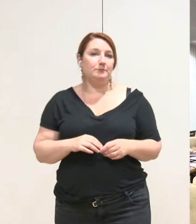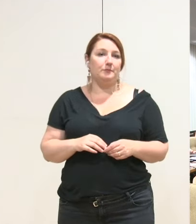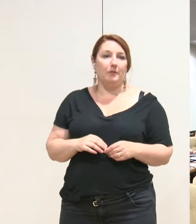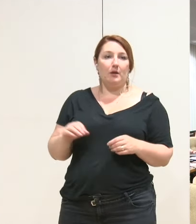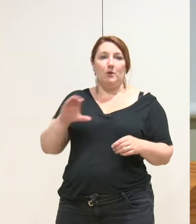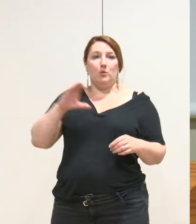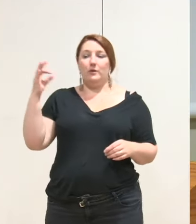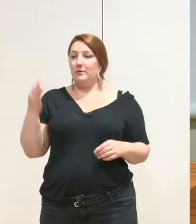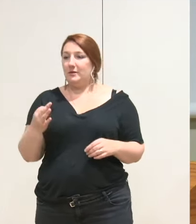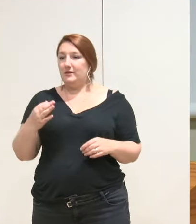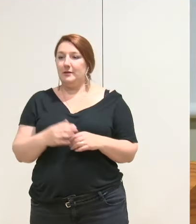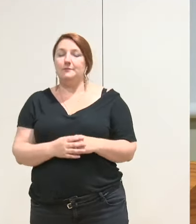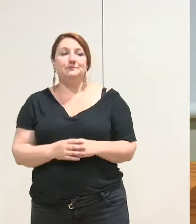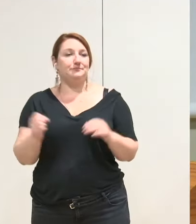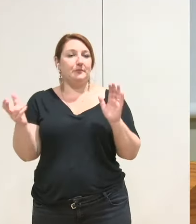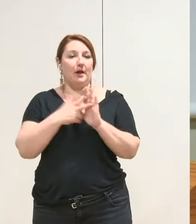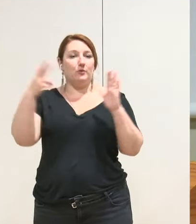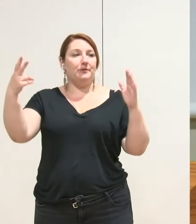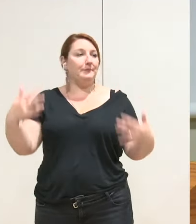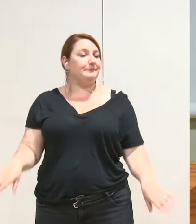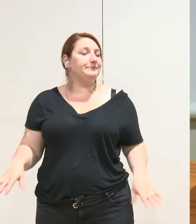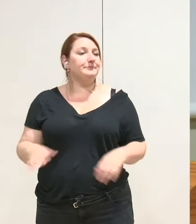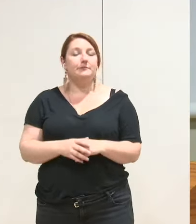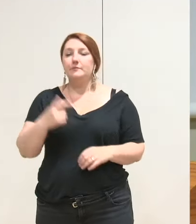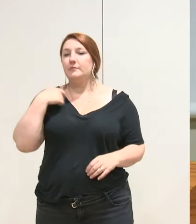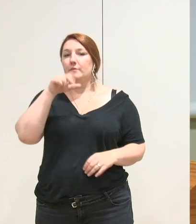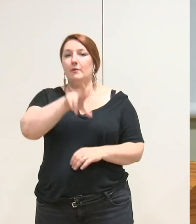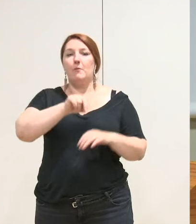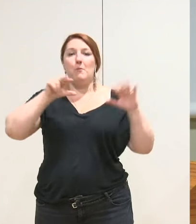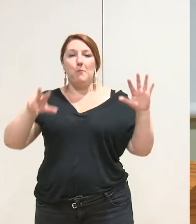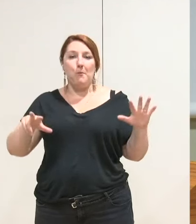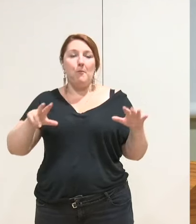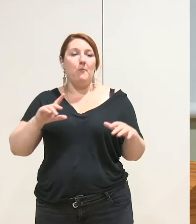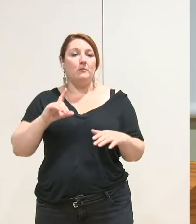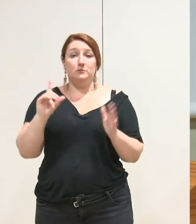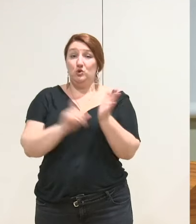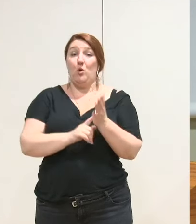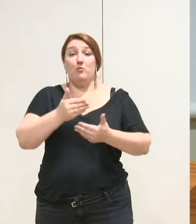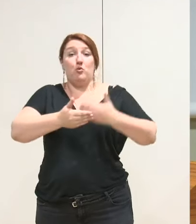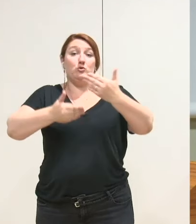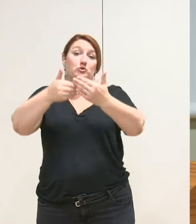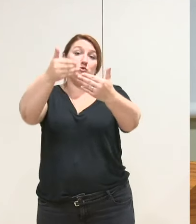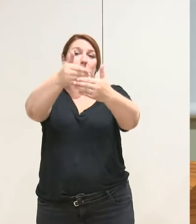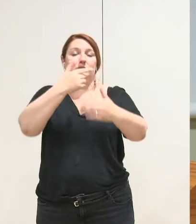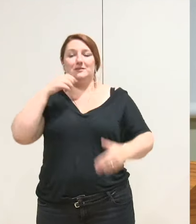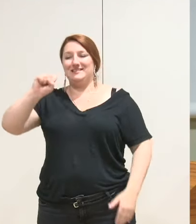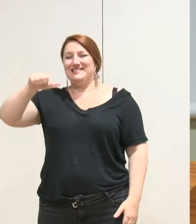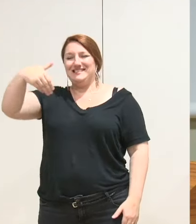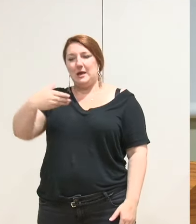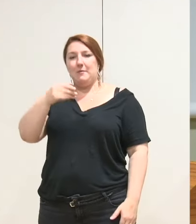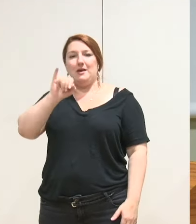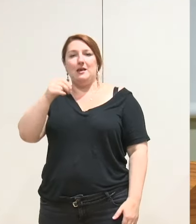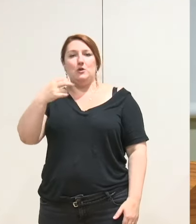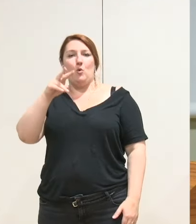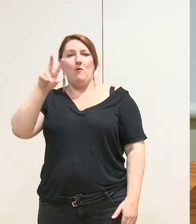unanimité délibération adoptée la 38 c'est des droits à construire des sessions par la SEM Inovia de droit à